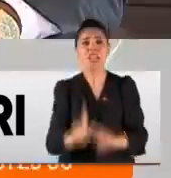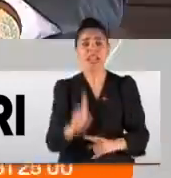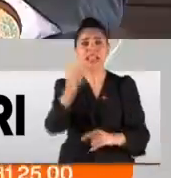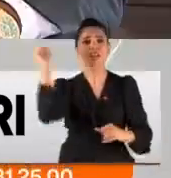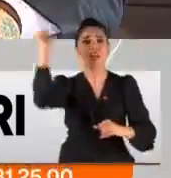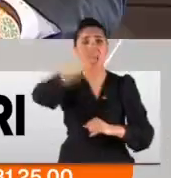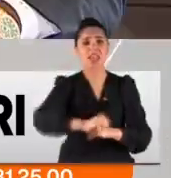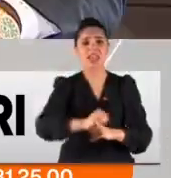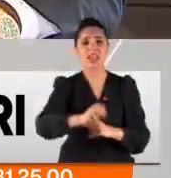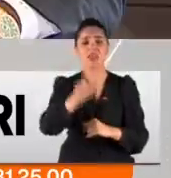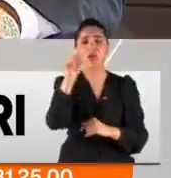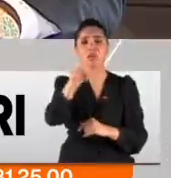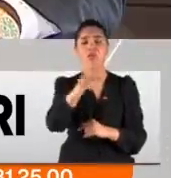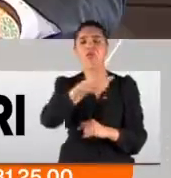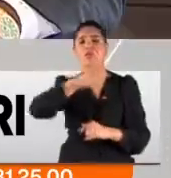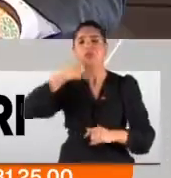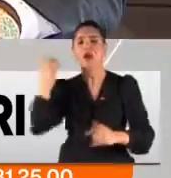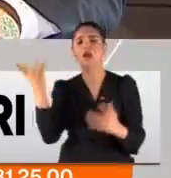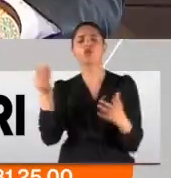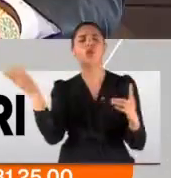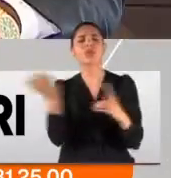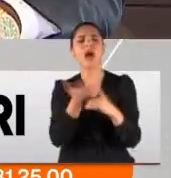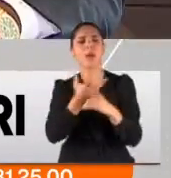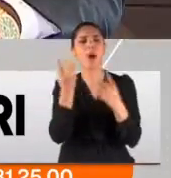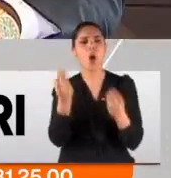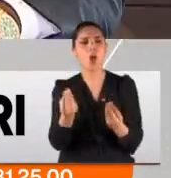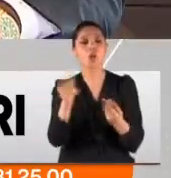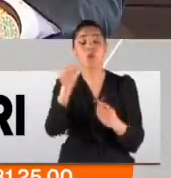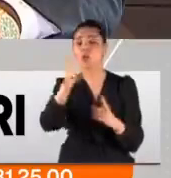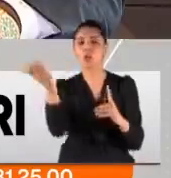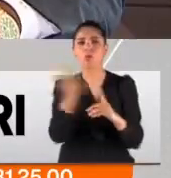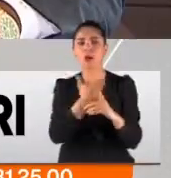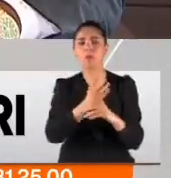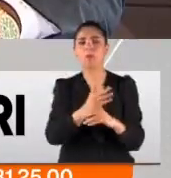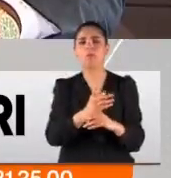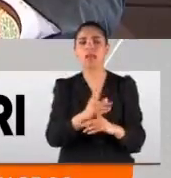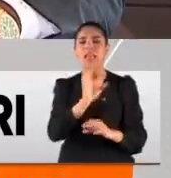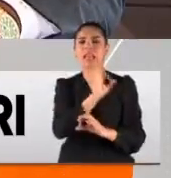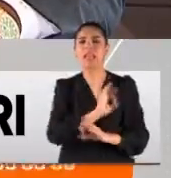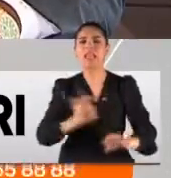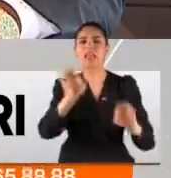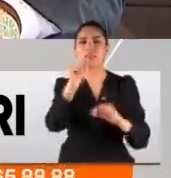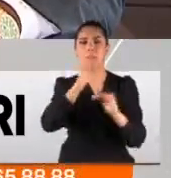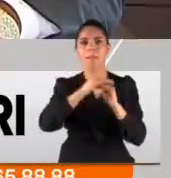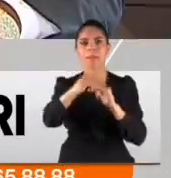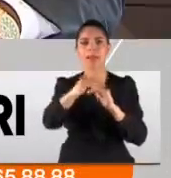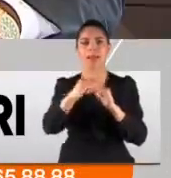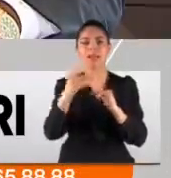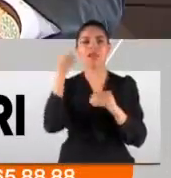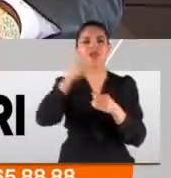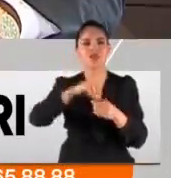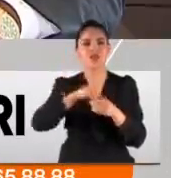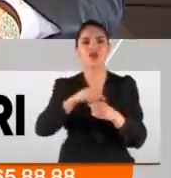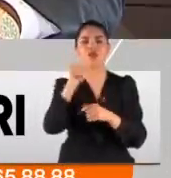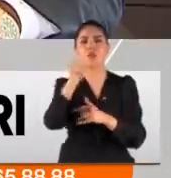etmedi. Uygarlık tarihinde nice darbeler yaşandı. Ama bu darbelerin hiçbiri bir milletin içine nüfus eden